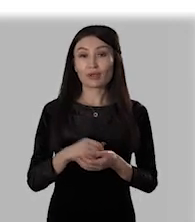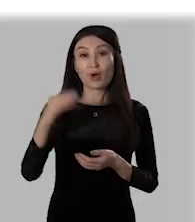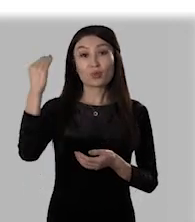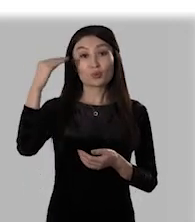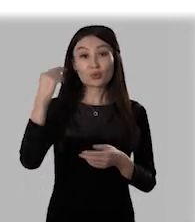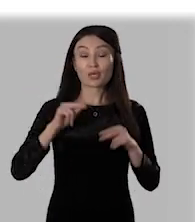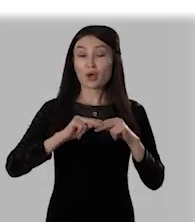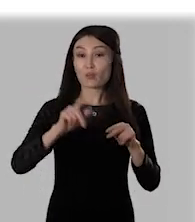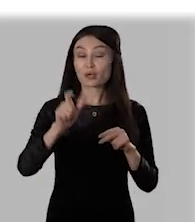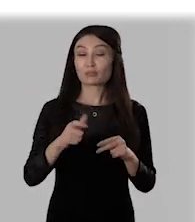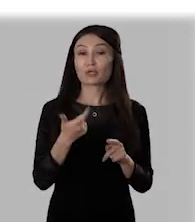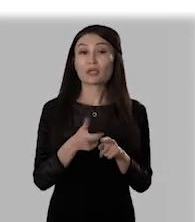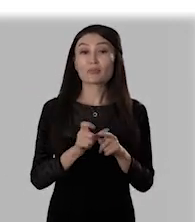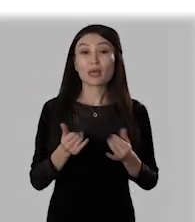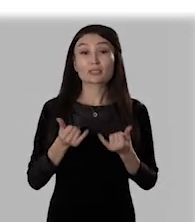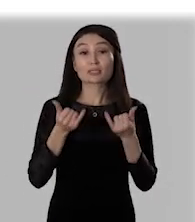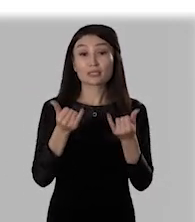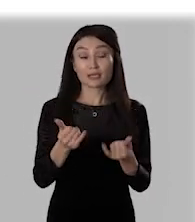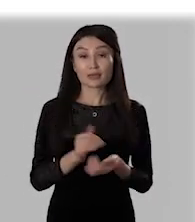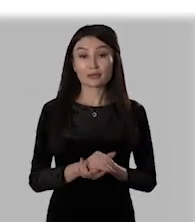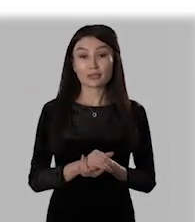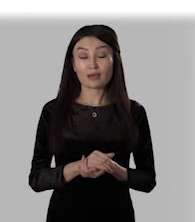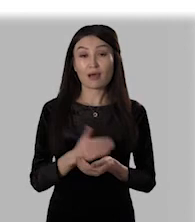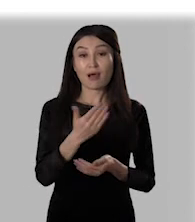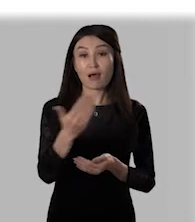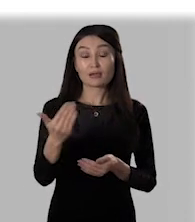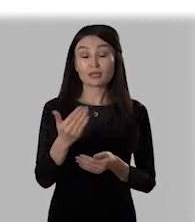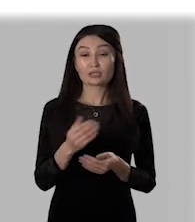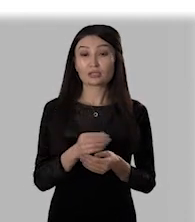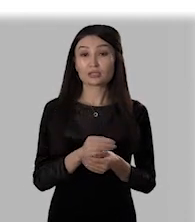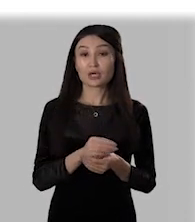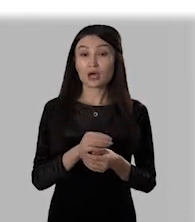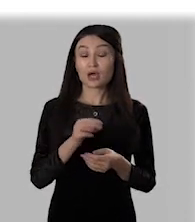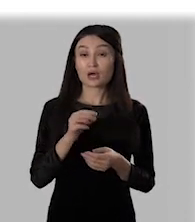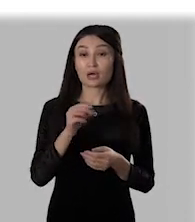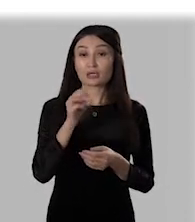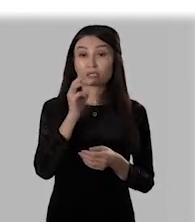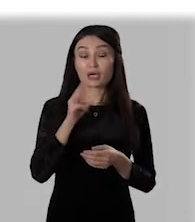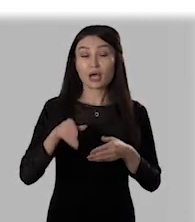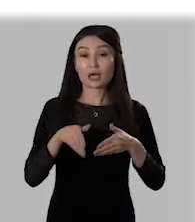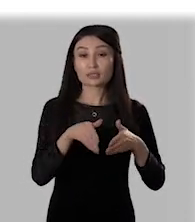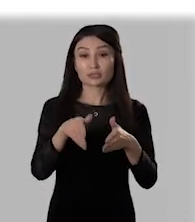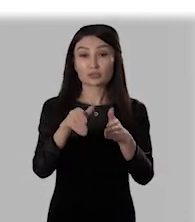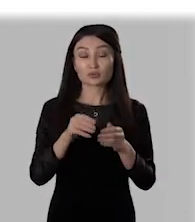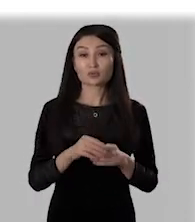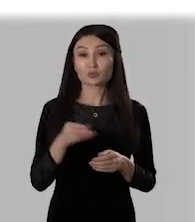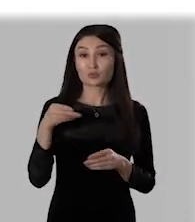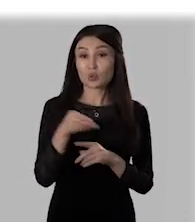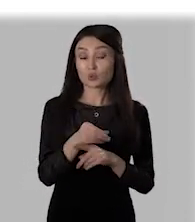Туркияда мугалимдерди абдан сыйлайт. Алардын жол киреси 50%